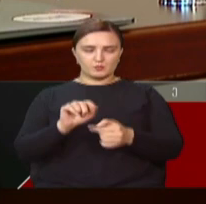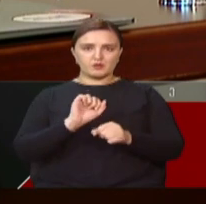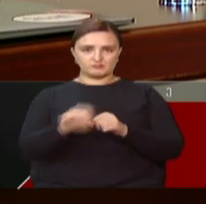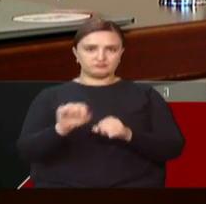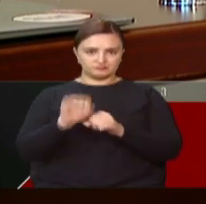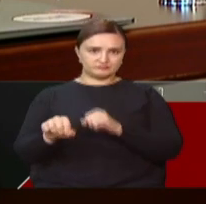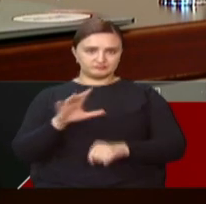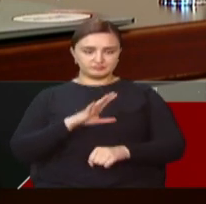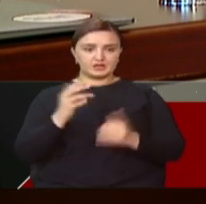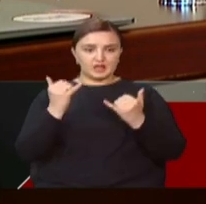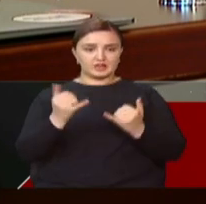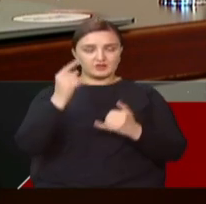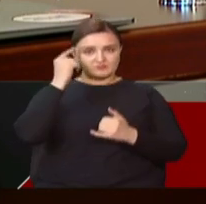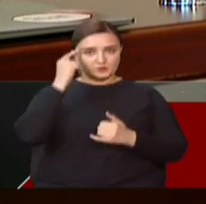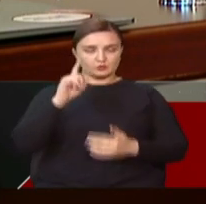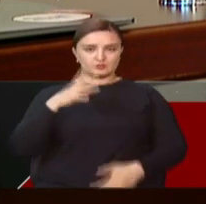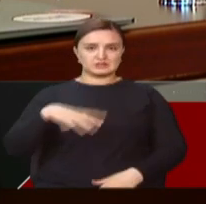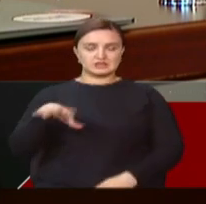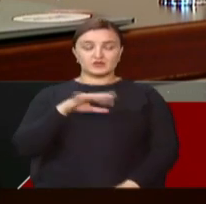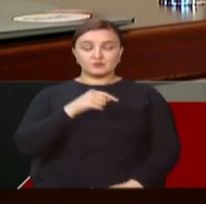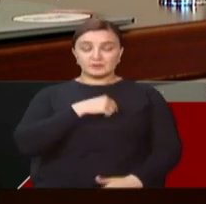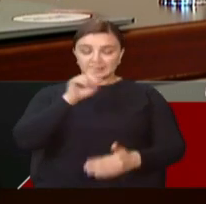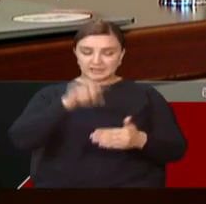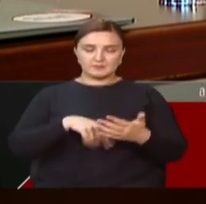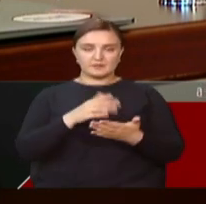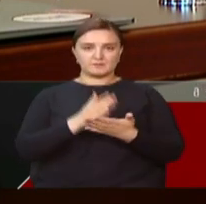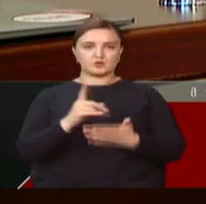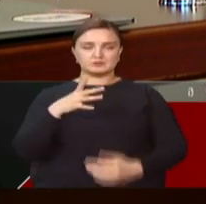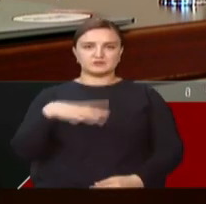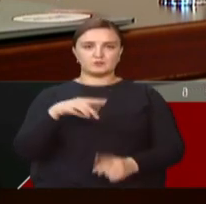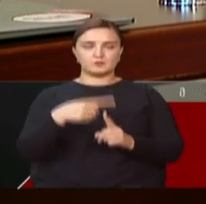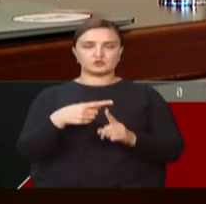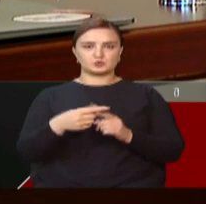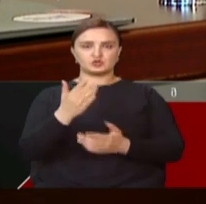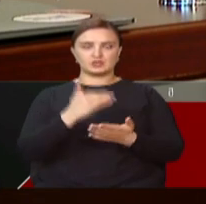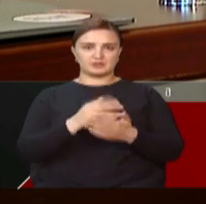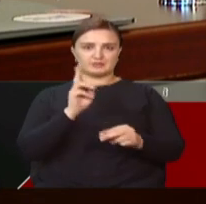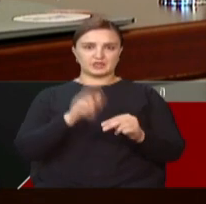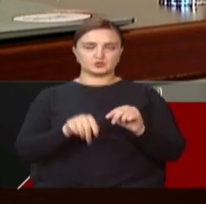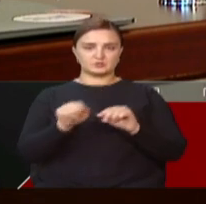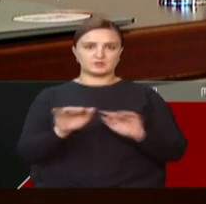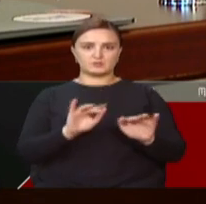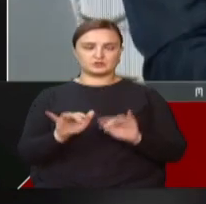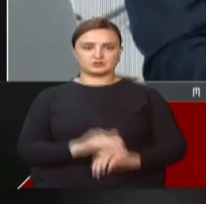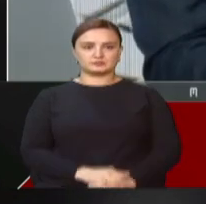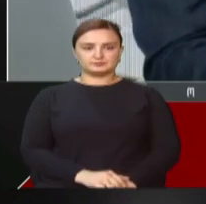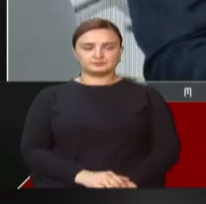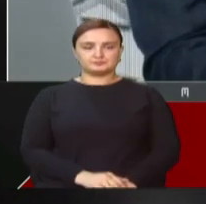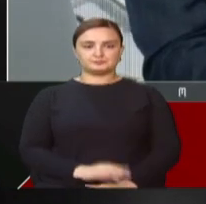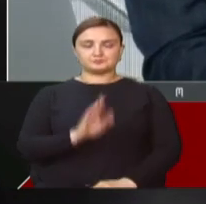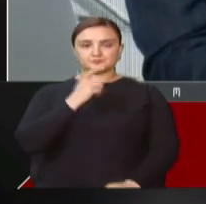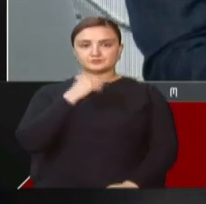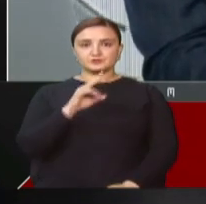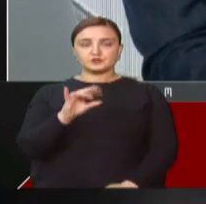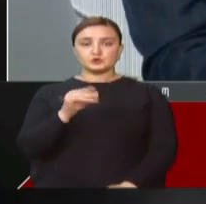და ვფიქრობ, რომ ახლაც ქვეყანა იმედი მაქვს ყოველ შემთხვევაში, რომ ქვეყანა პოზიტიური შედეგით დაასრულებს ამ პროცესს. ქალბატონინო, დაახლოებით